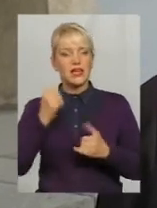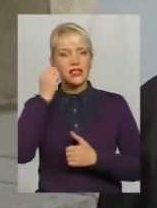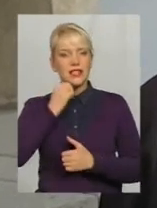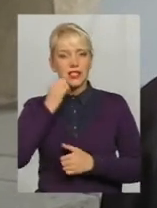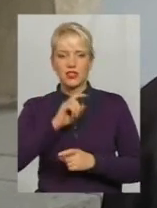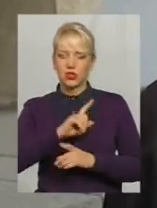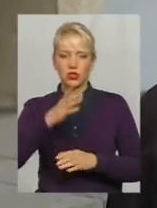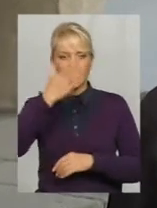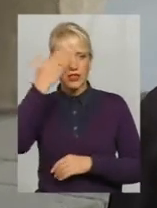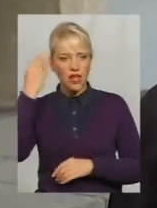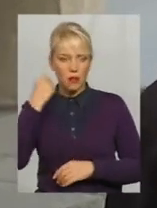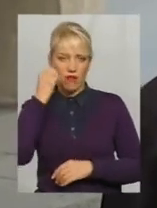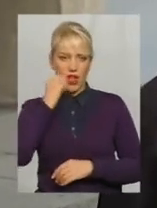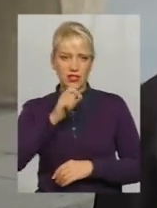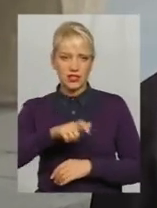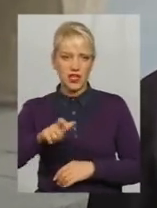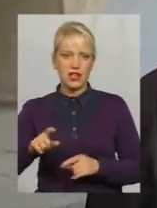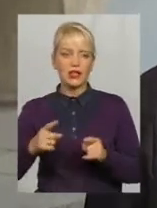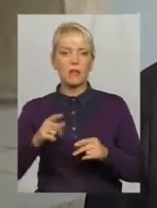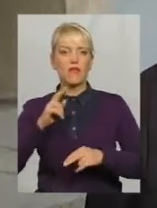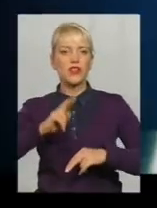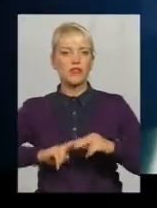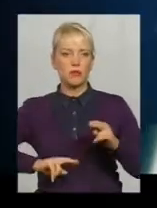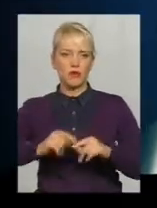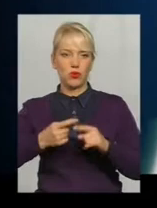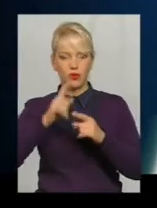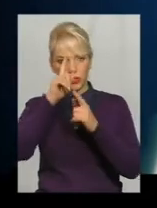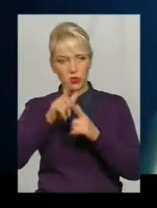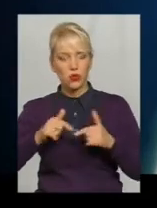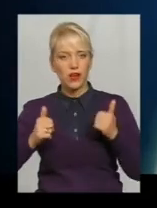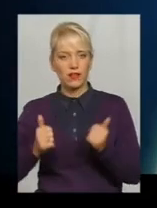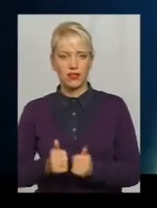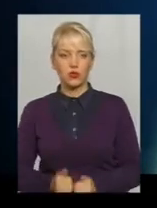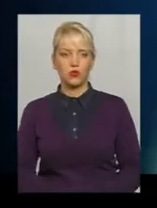не забували про них, бо вони відбудовували цю країну.